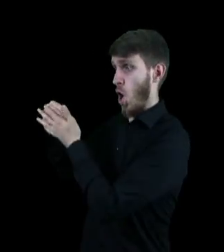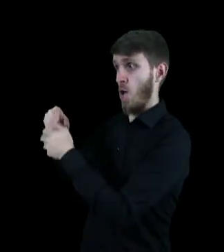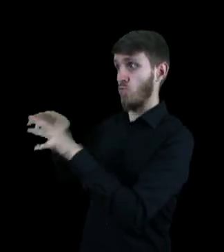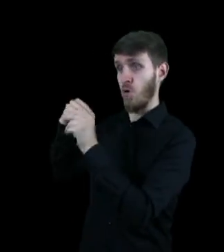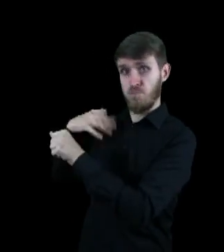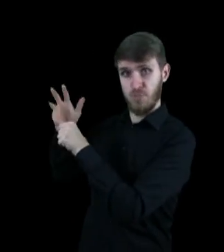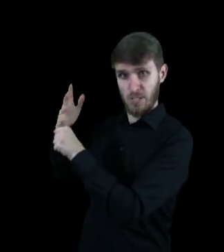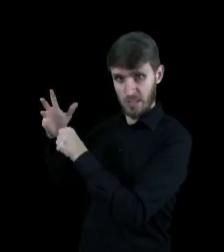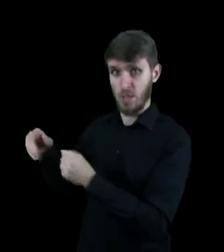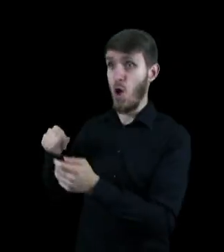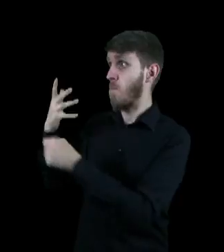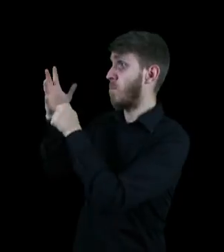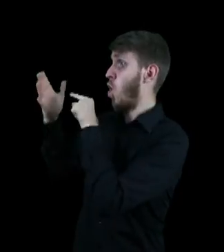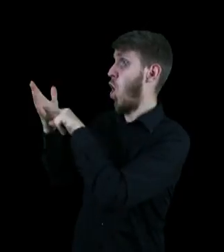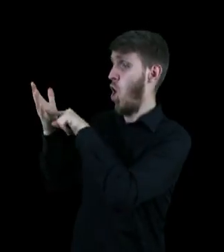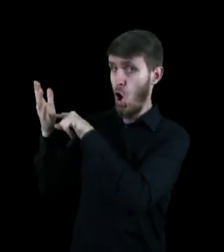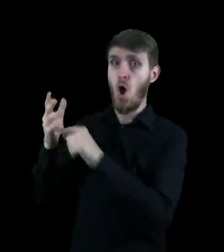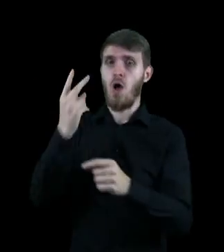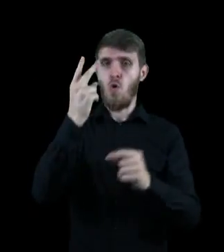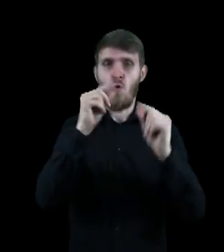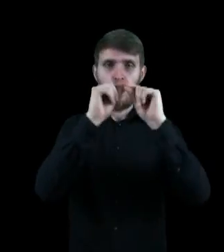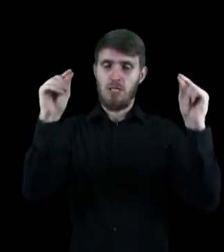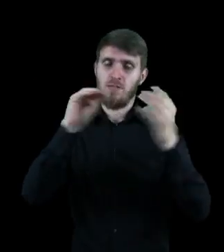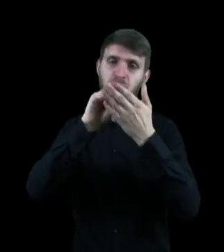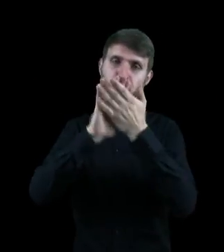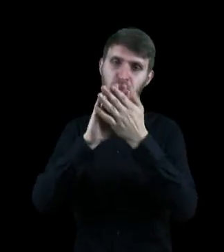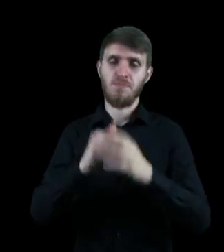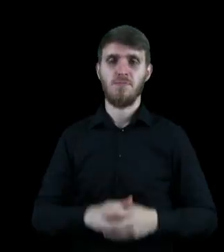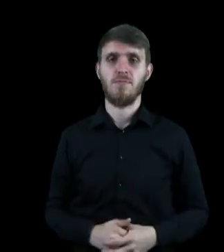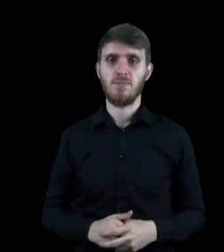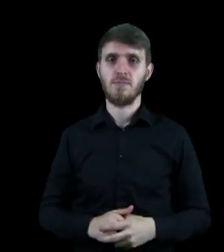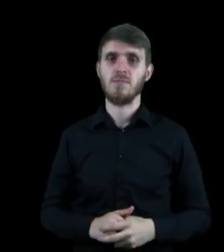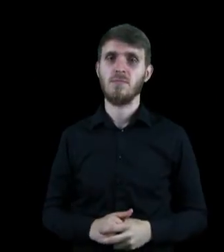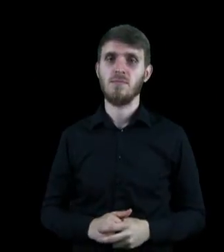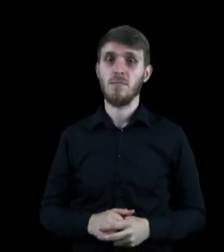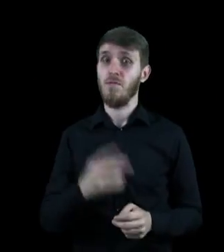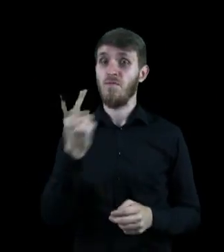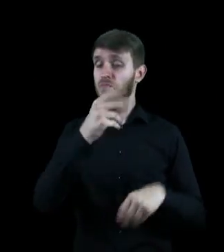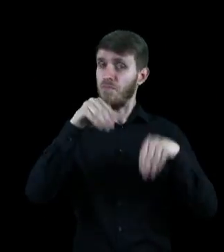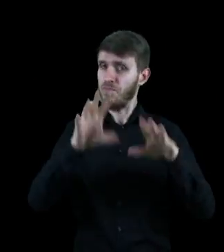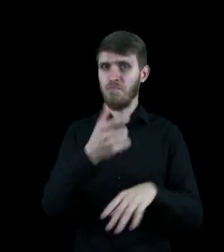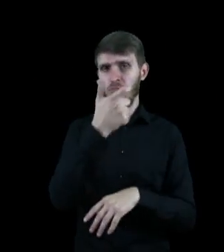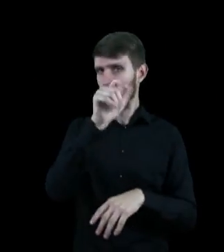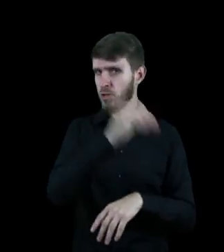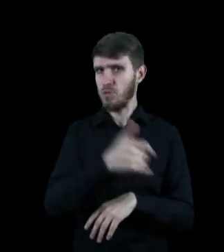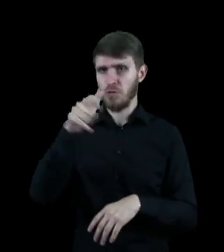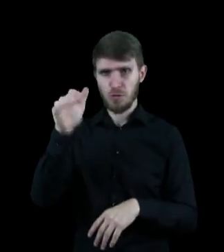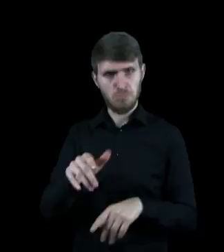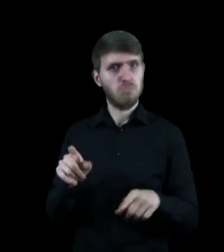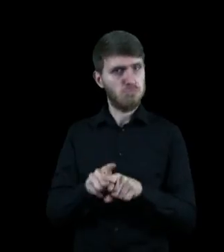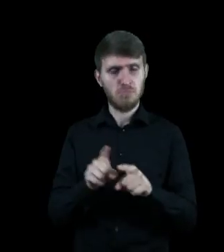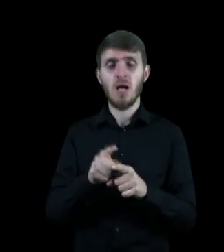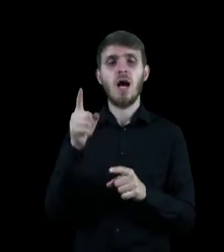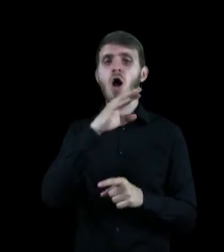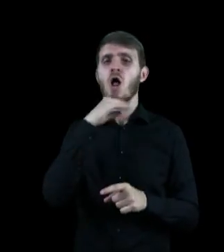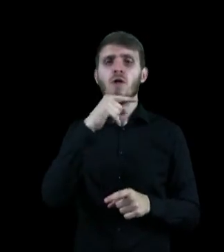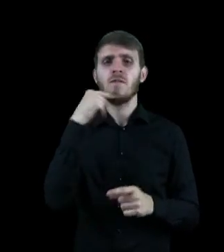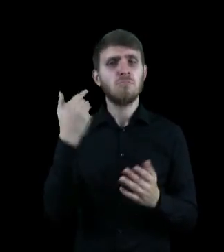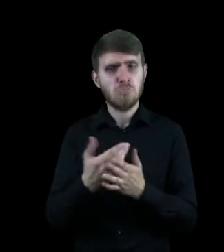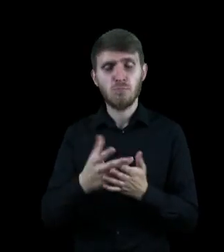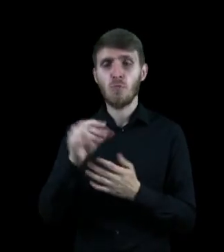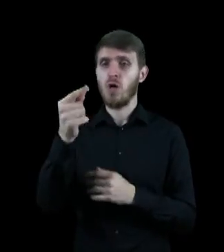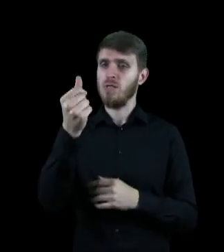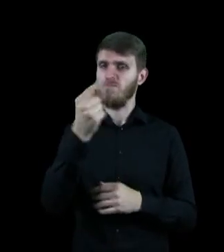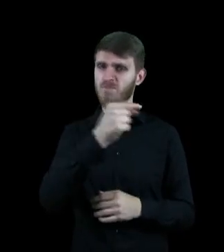zakupu tego produktu u producenta to 50 zł, to ta kwota właśnie stanowi koszt sprzedanych produktów. W naszym wypadku to jest 100 tysięcy zł